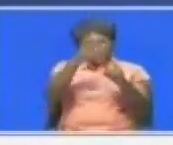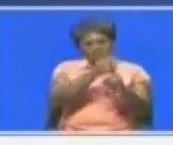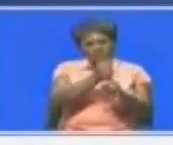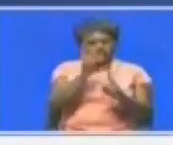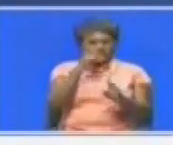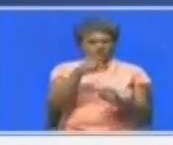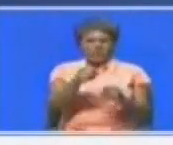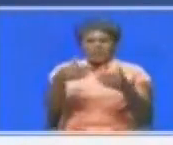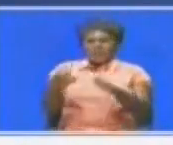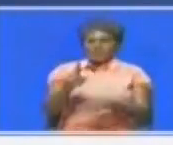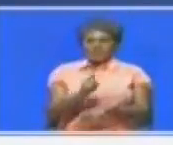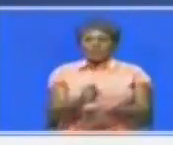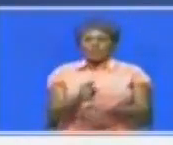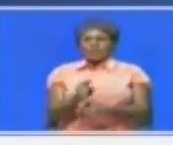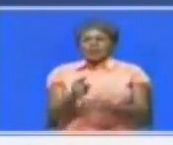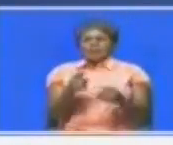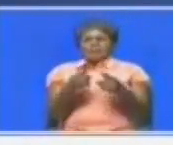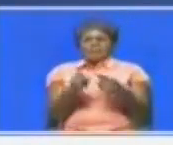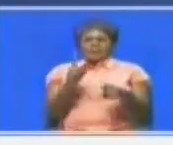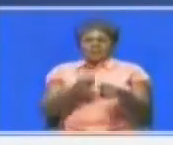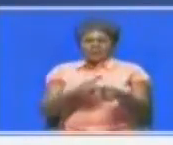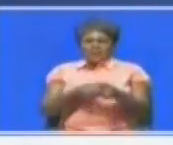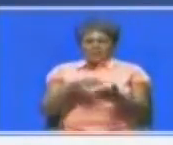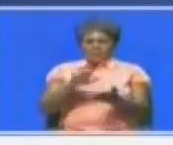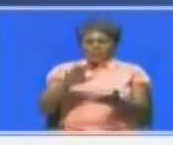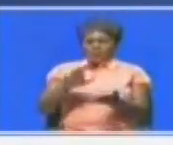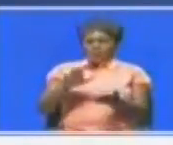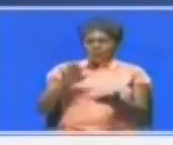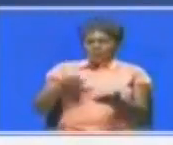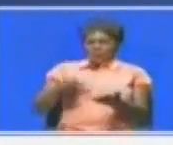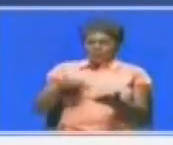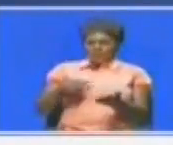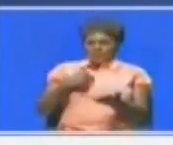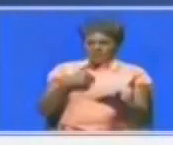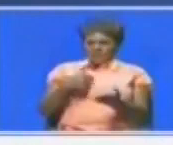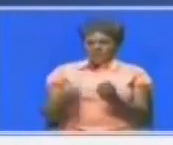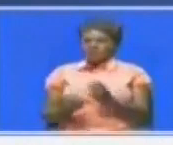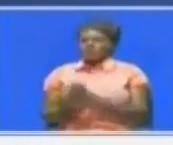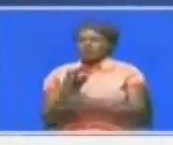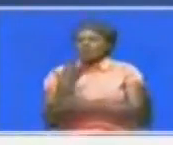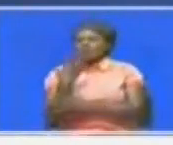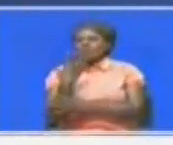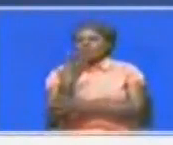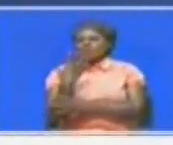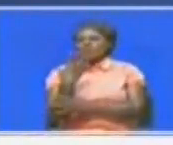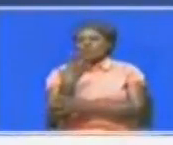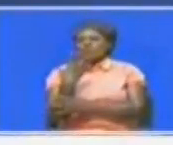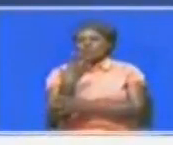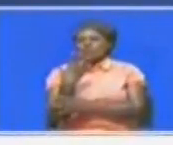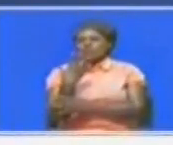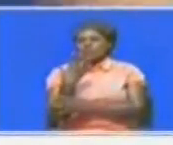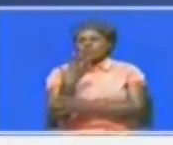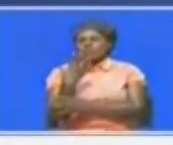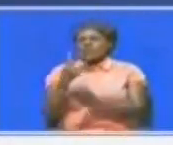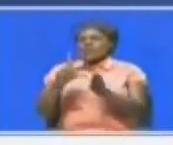wewe alafu awachane na wewe. Lakini anapozidi kuwa na huyo mwanamke, hisia zinazidi kukua. Alafu unapata hata kama alikuwa anaweka kondo